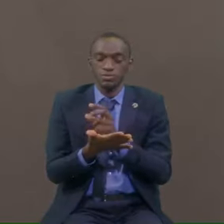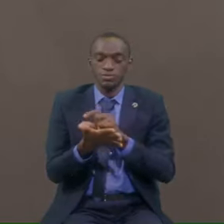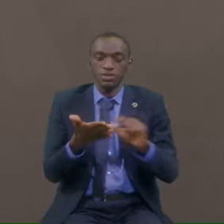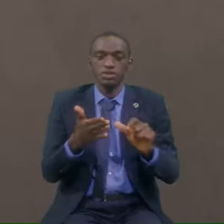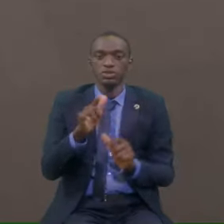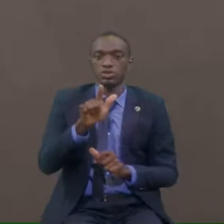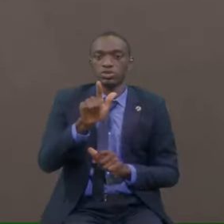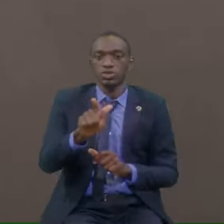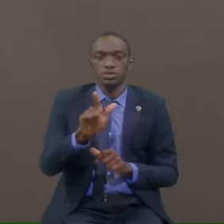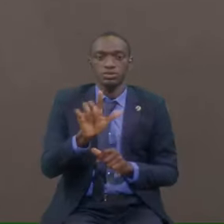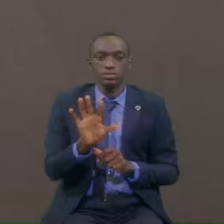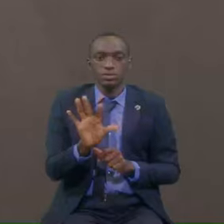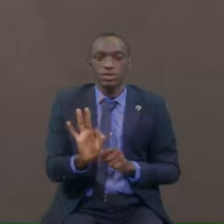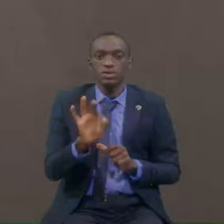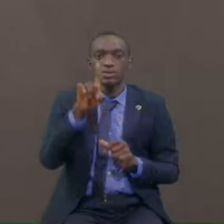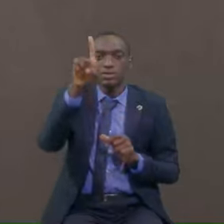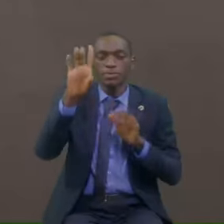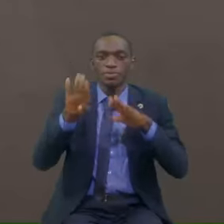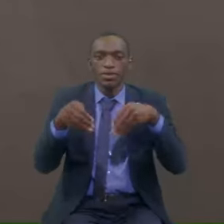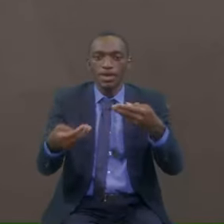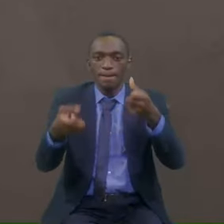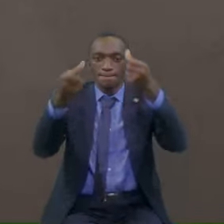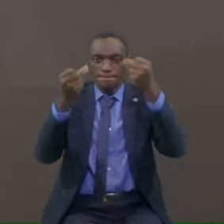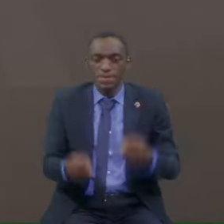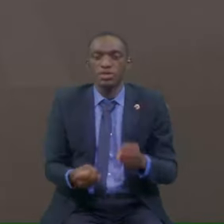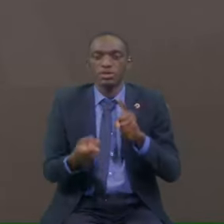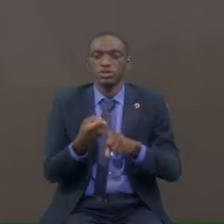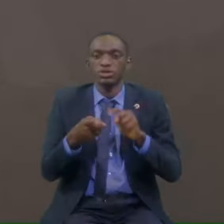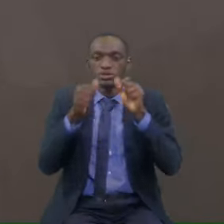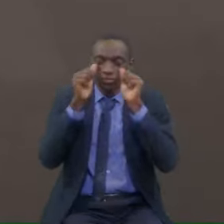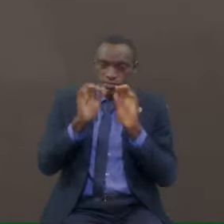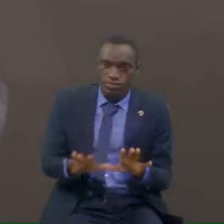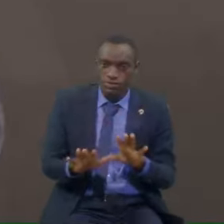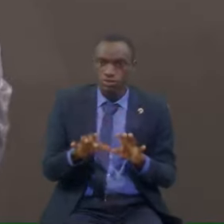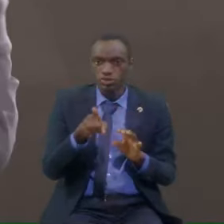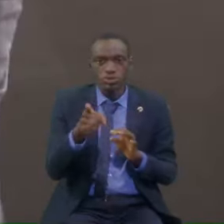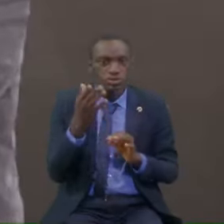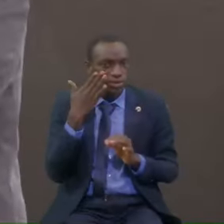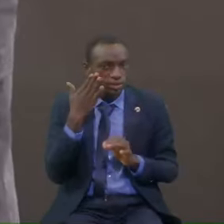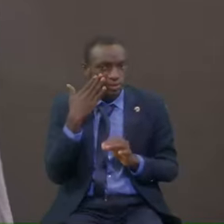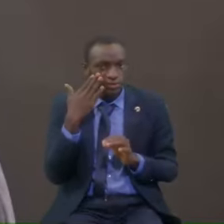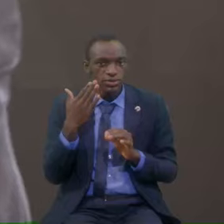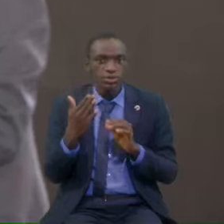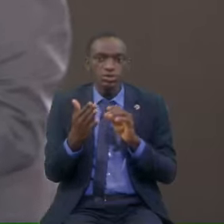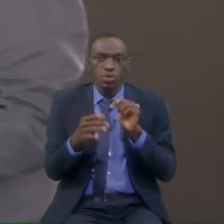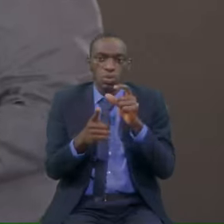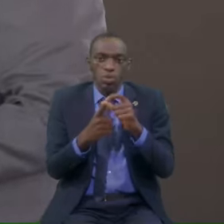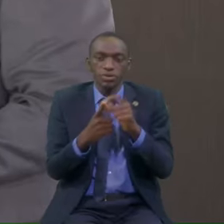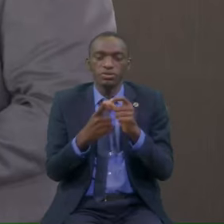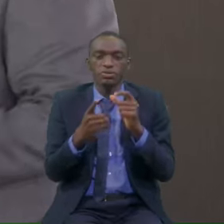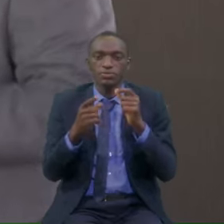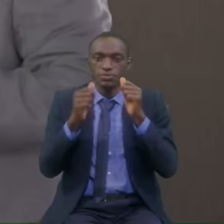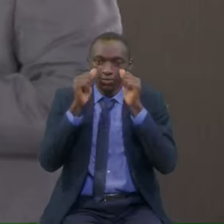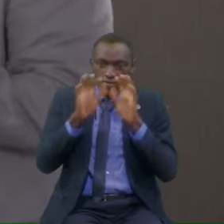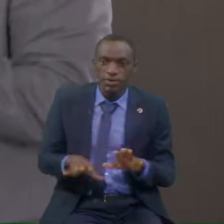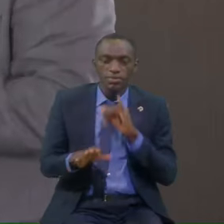Il, verset 29 dit, verset 20, il donne de la force à celui qui est fatigué. Dans le verset